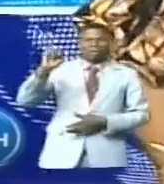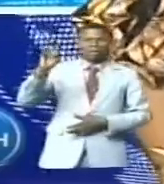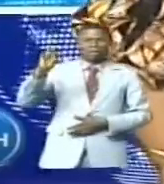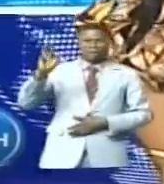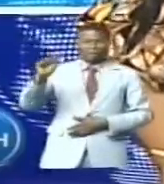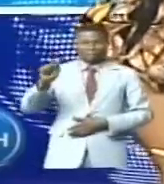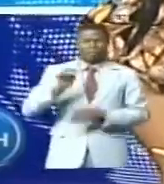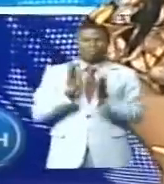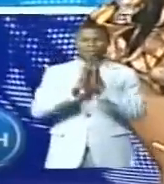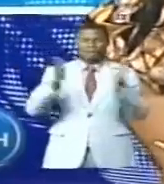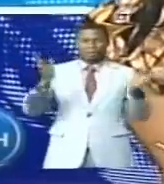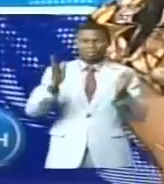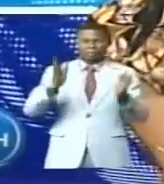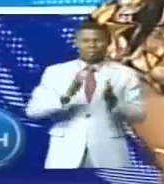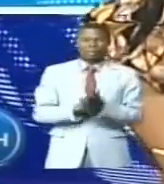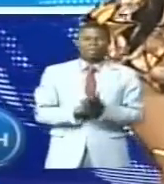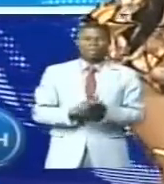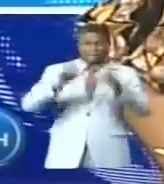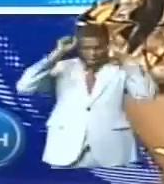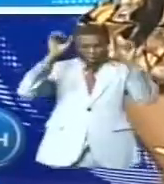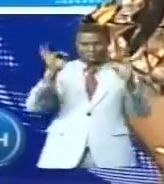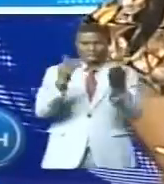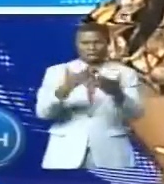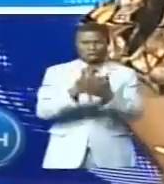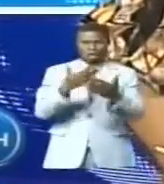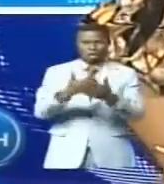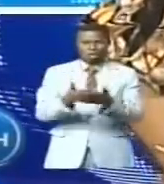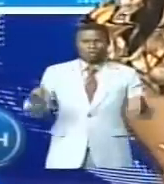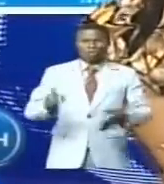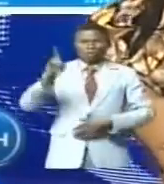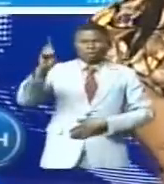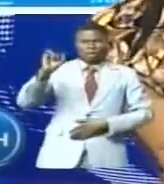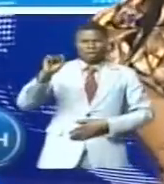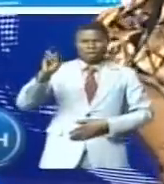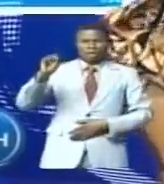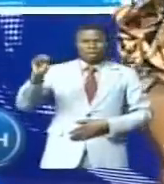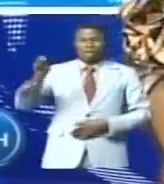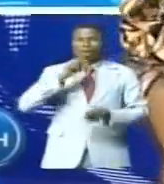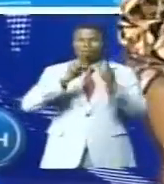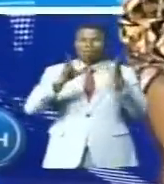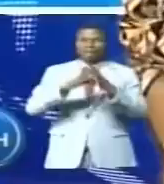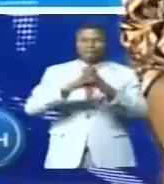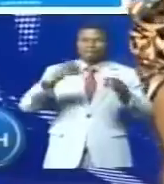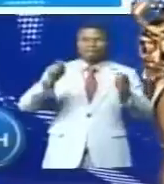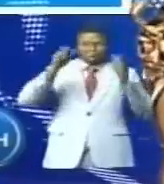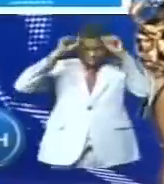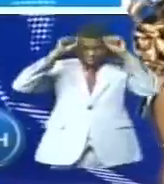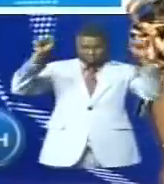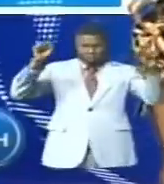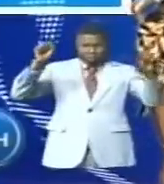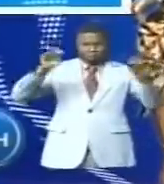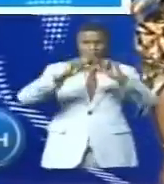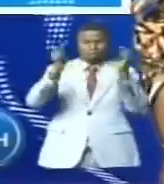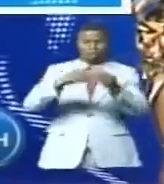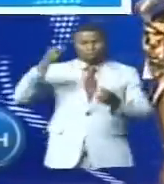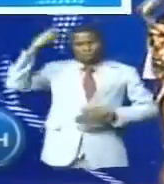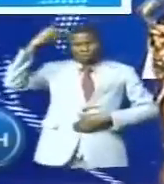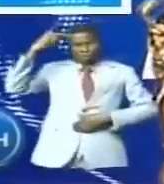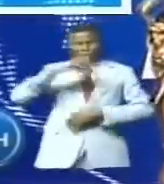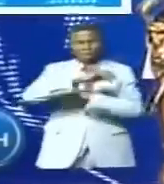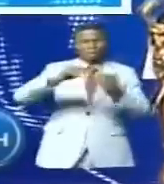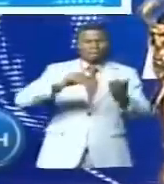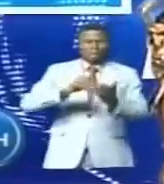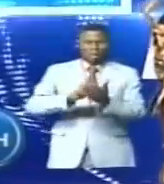a participé l'actuel président de la CENI, Denis Kadima, qui a par la suite échangé avec le président du regroupement politique, le